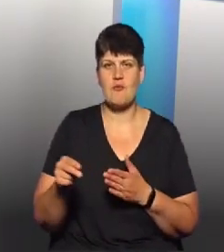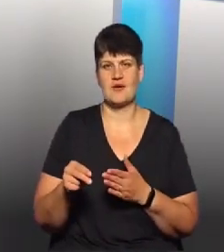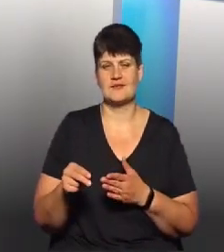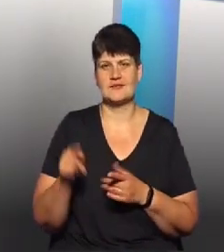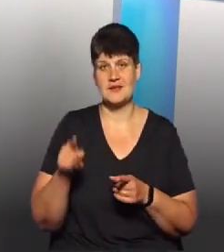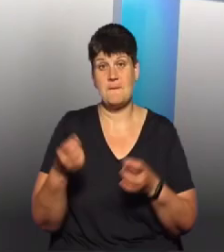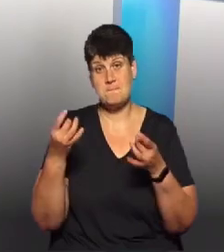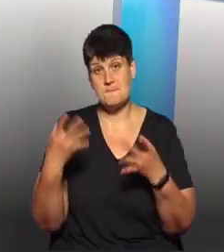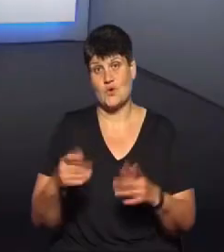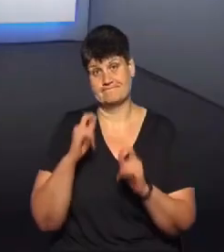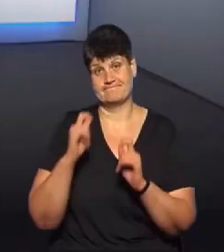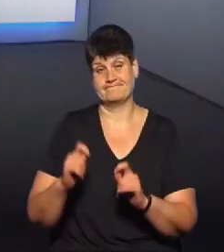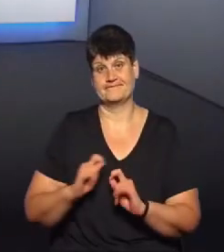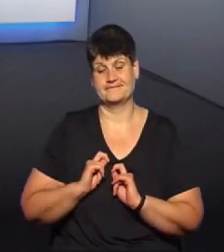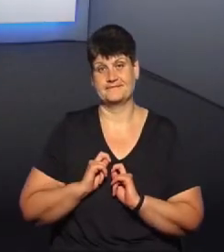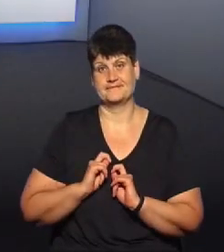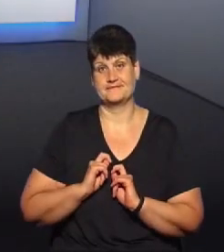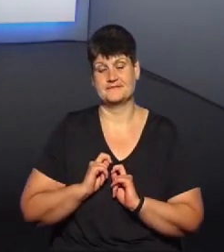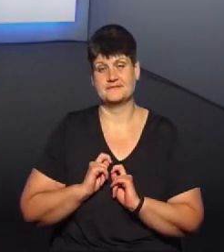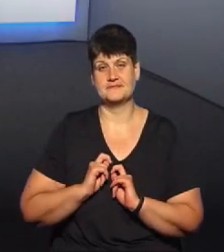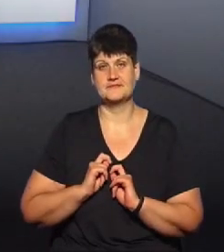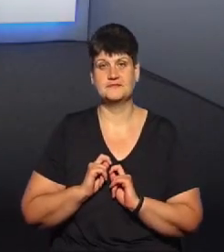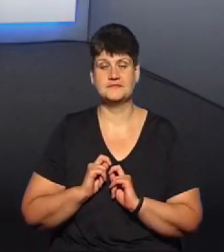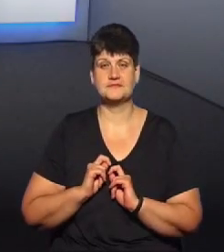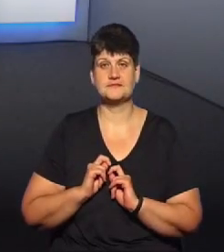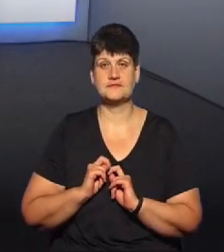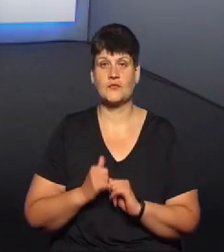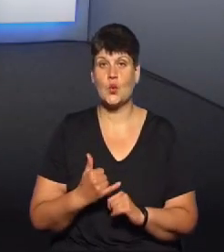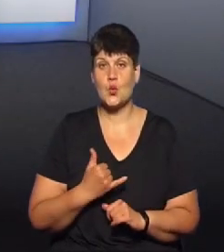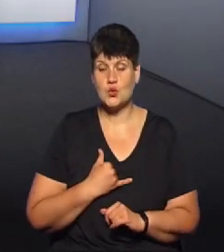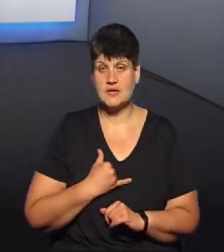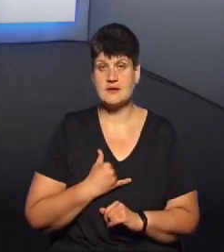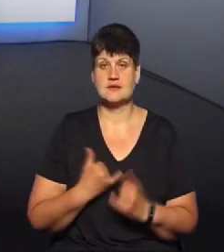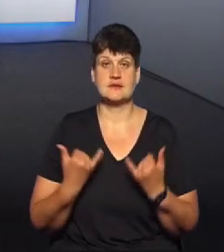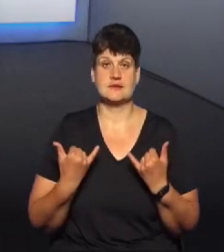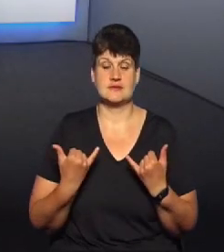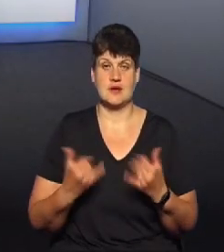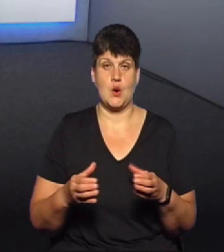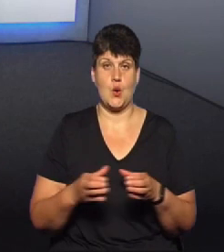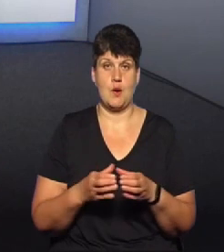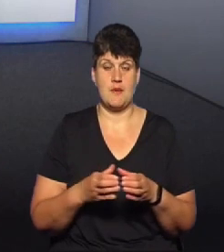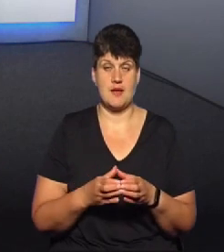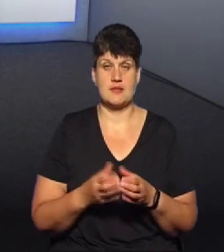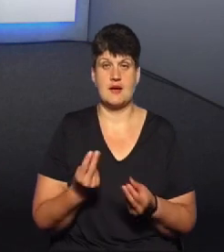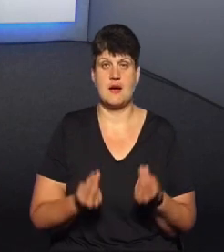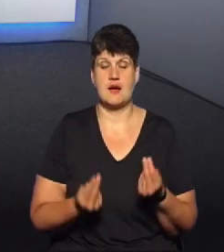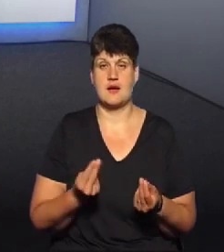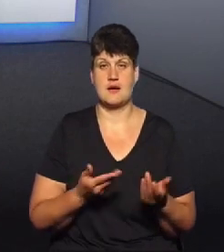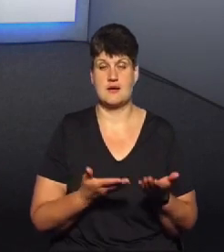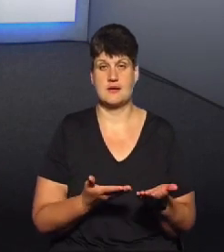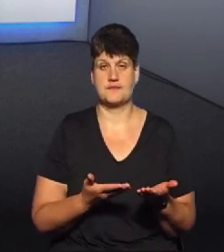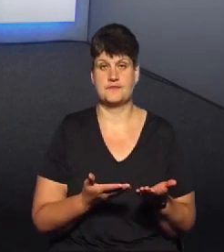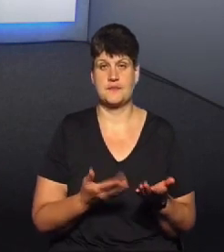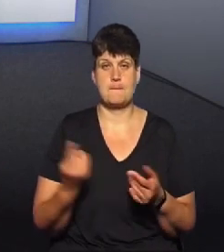так безпосередньо подарував. В нас зараз от команда, яка грає в першій